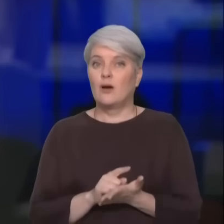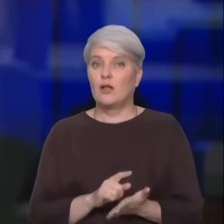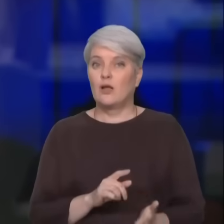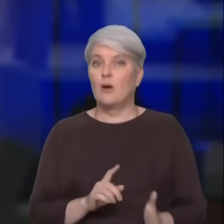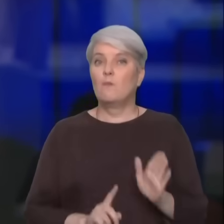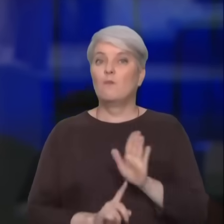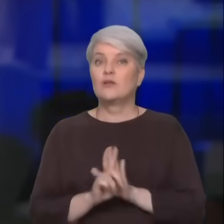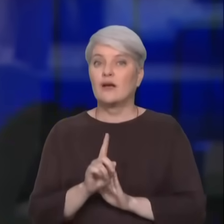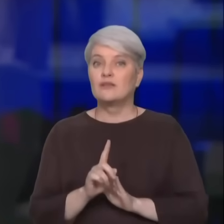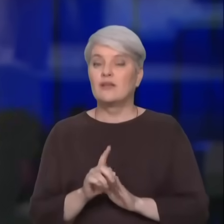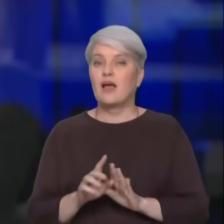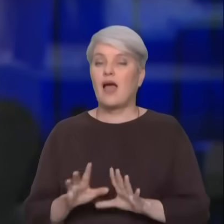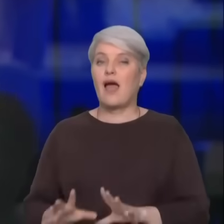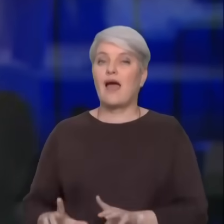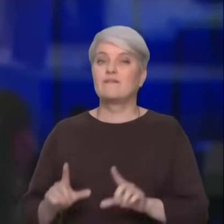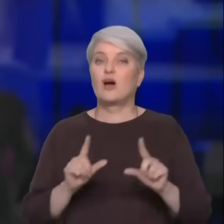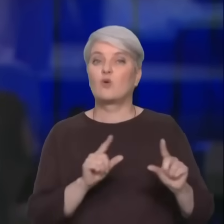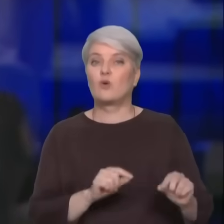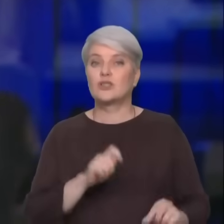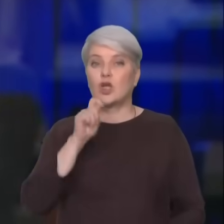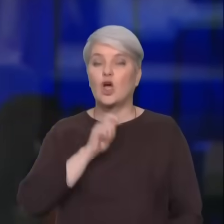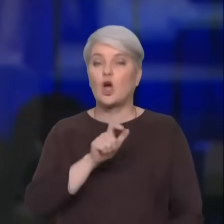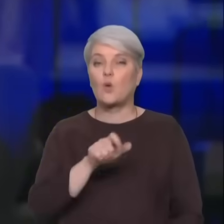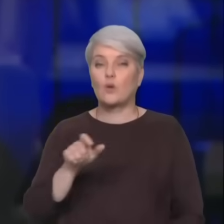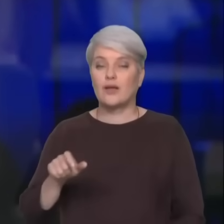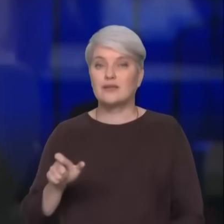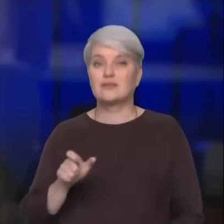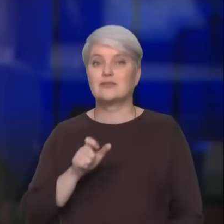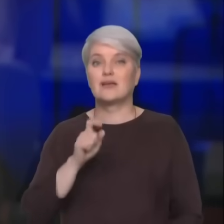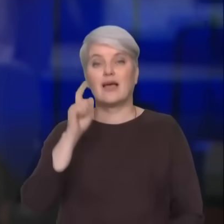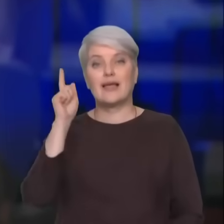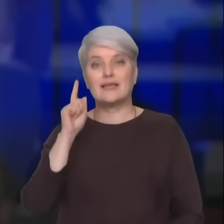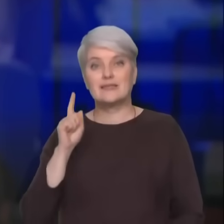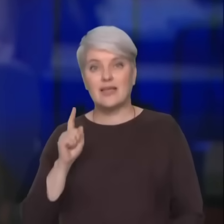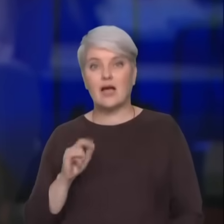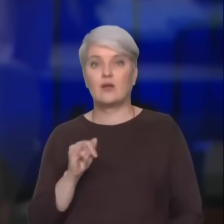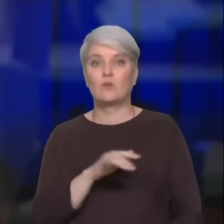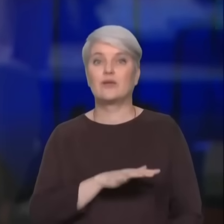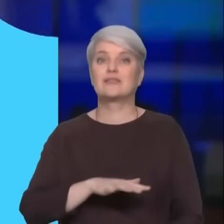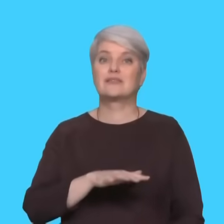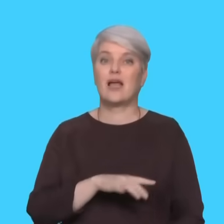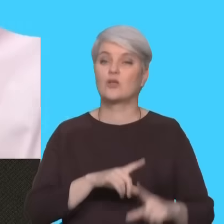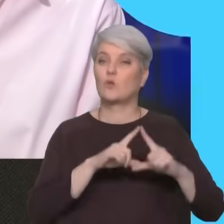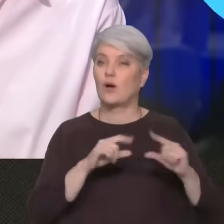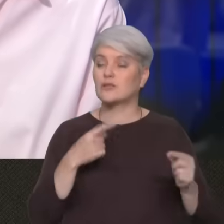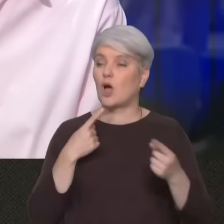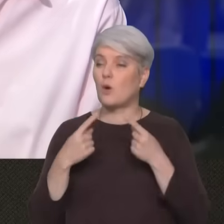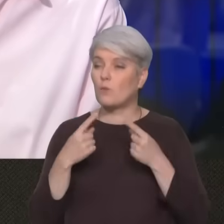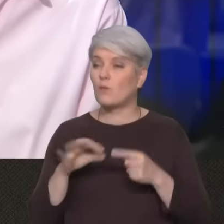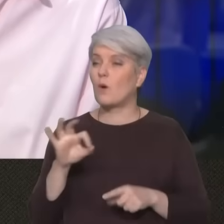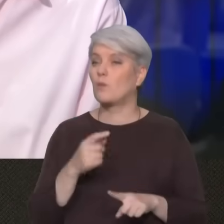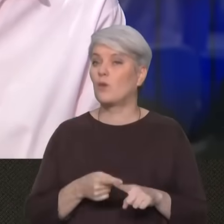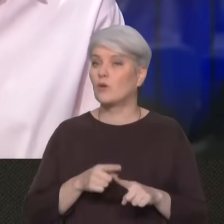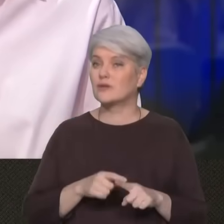мала розпочатися евакуація українців із Ізраїлю і сектора Гази. Чи розпочалося і яка ситуація? Там говоримо далі з послом України в Ізраїлі